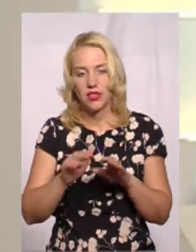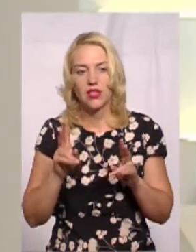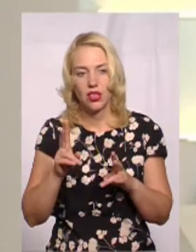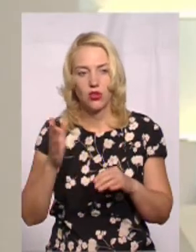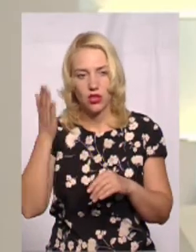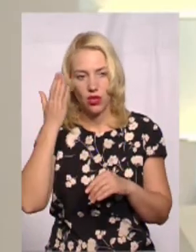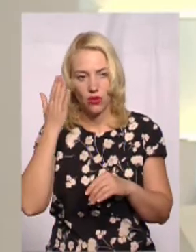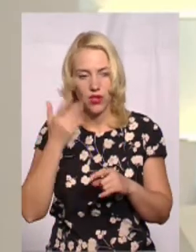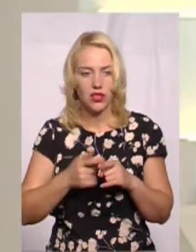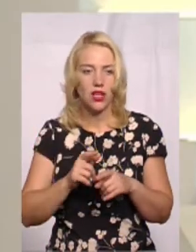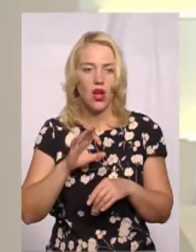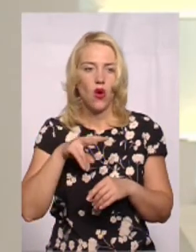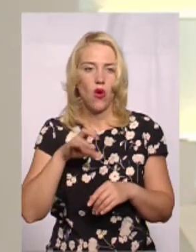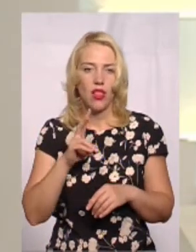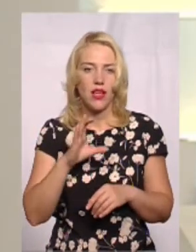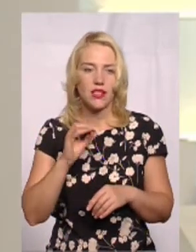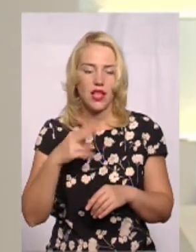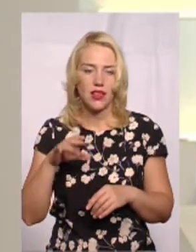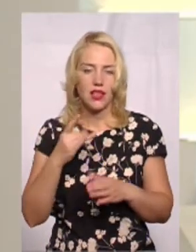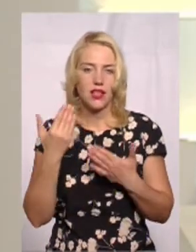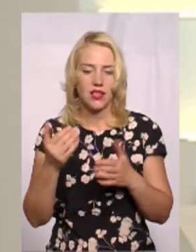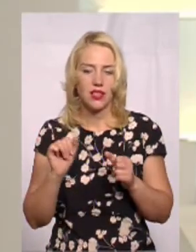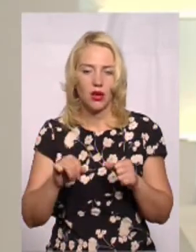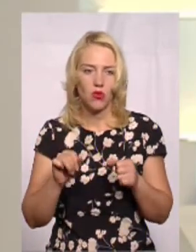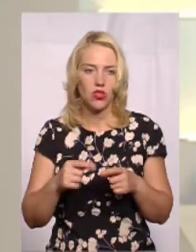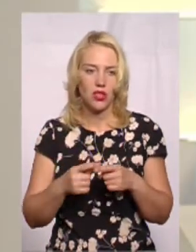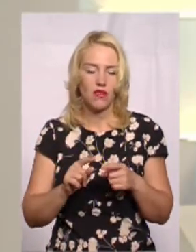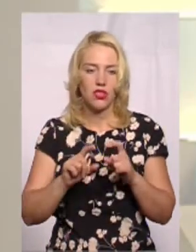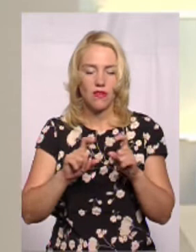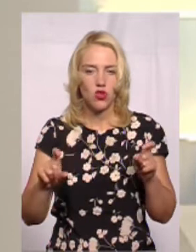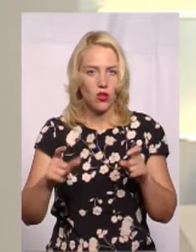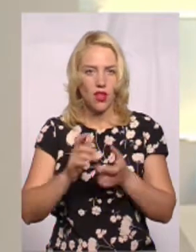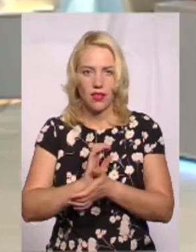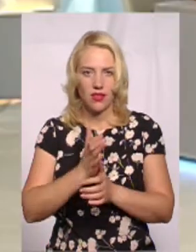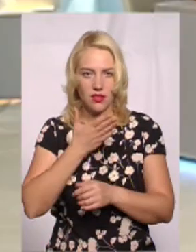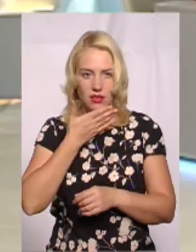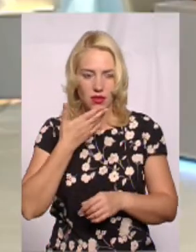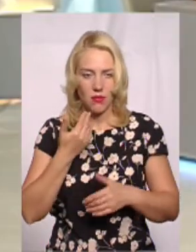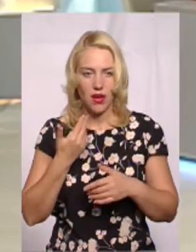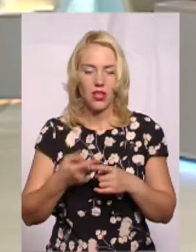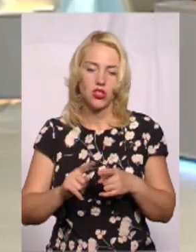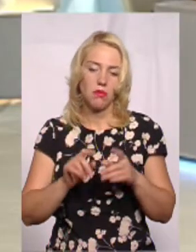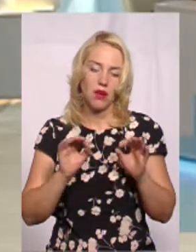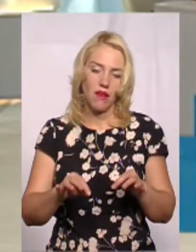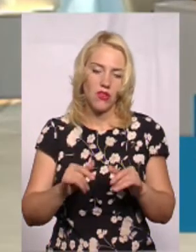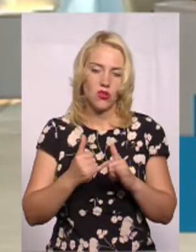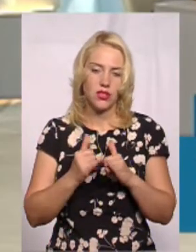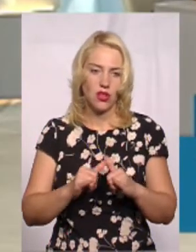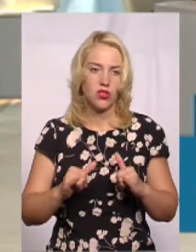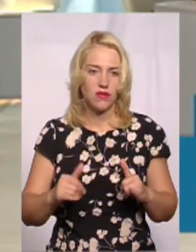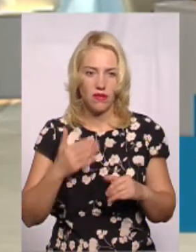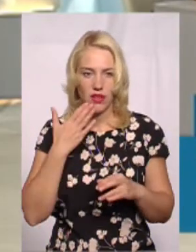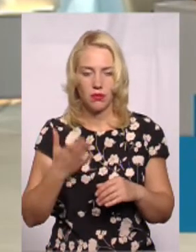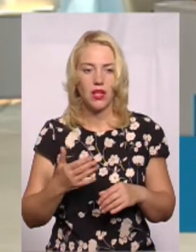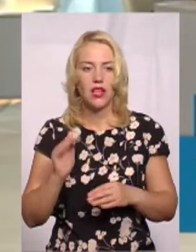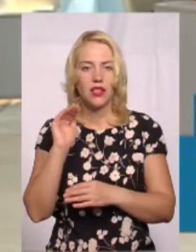здібні, і талановиті. От, пане Олександре, їхнім можливостям у стінах школи не затісно? Чи це правильно розвивати поза стінами школи?